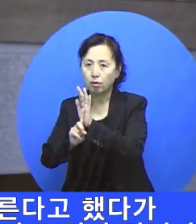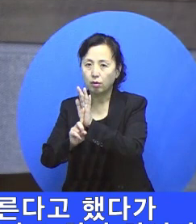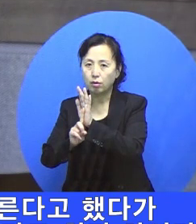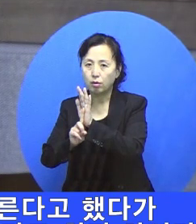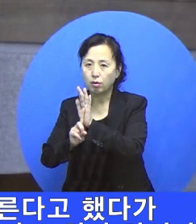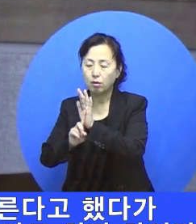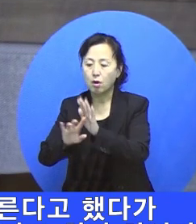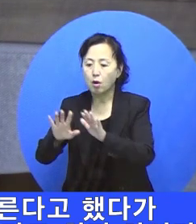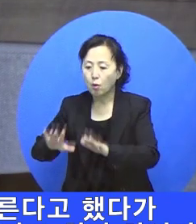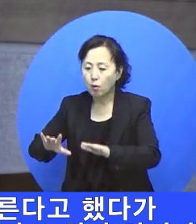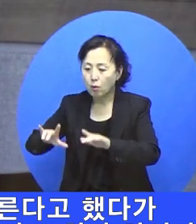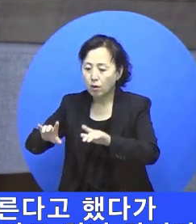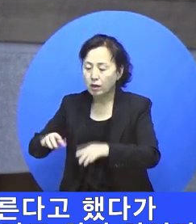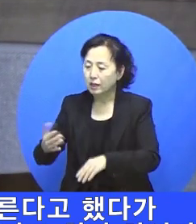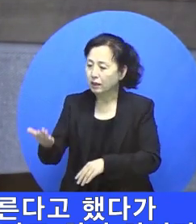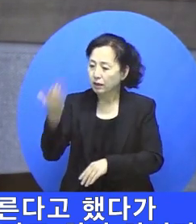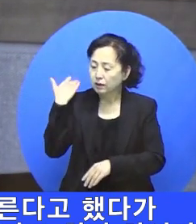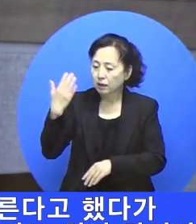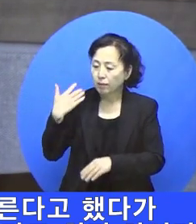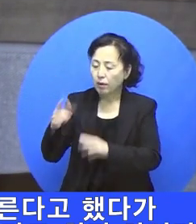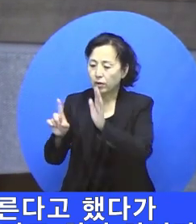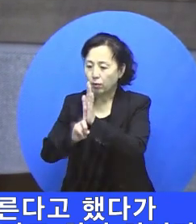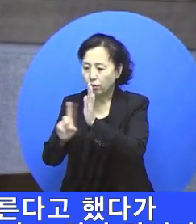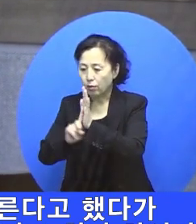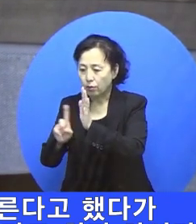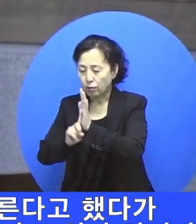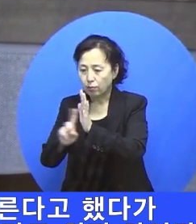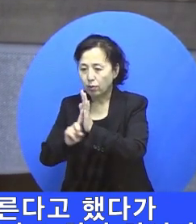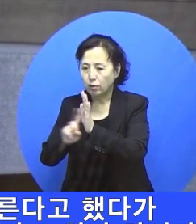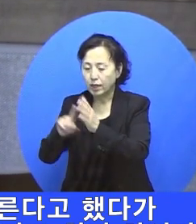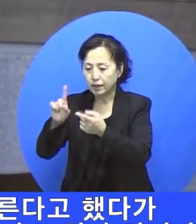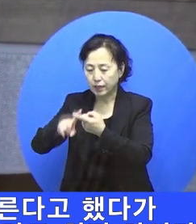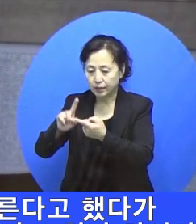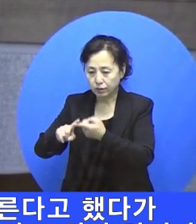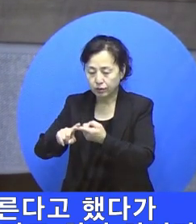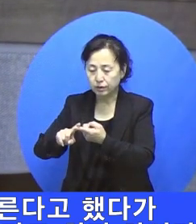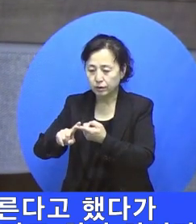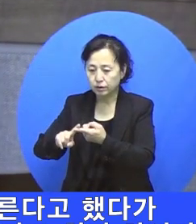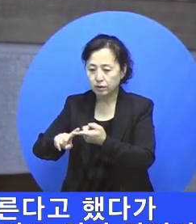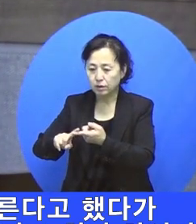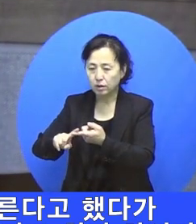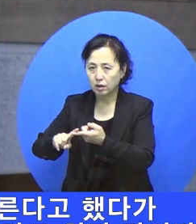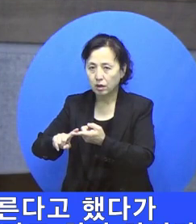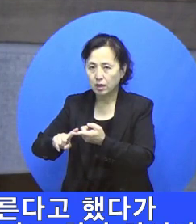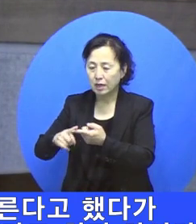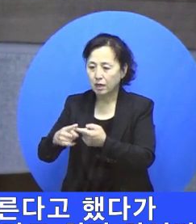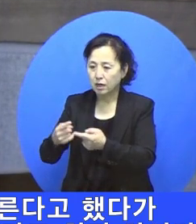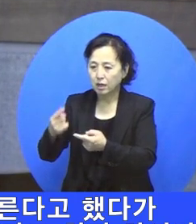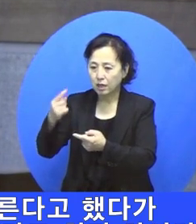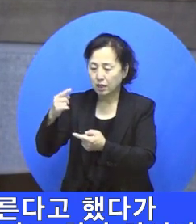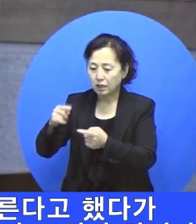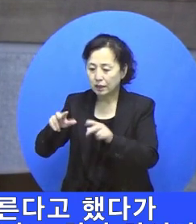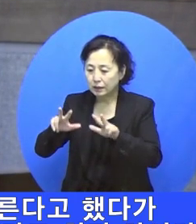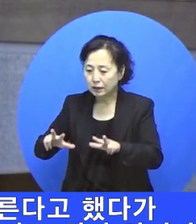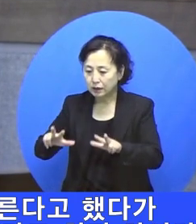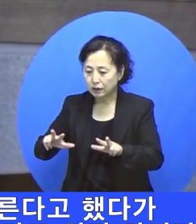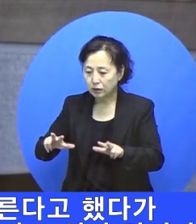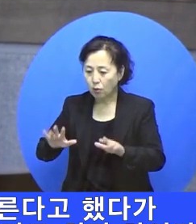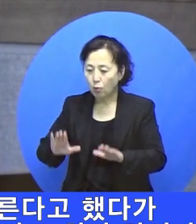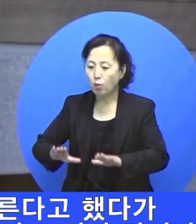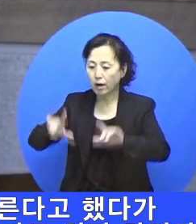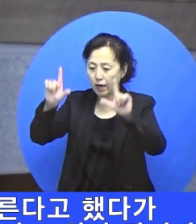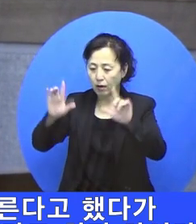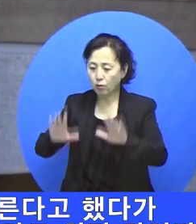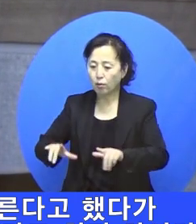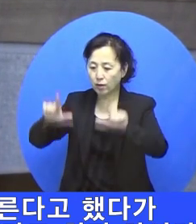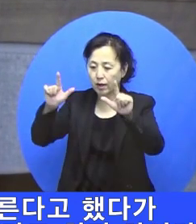예산 그건 뭐 구체적으로 담당자한테 여쭤봐야 되는데요. 제가 시장이 아주 세세한 것까지 다 파악하고 있지 못합니다.